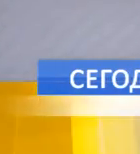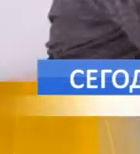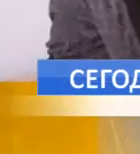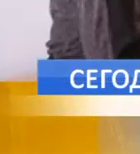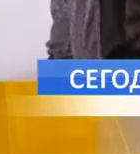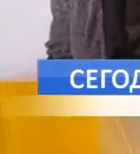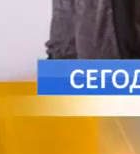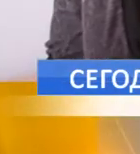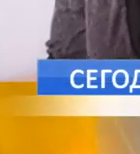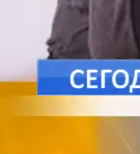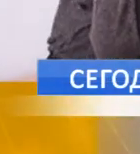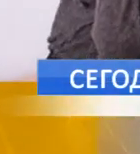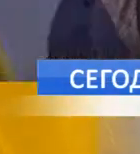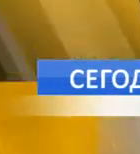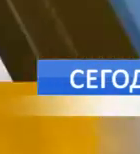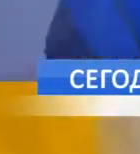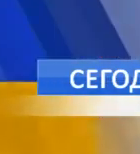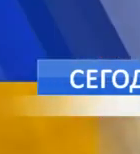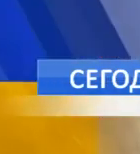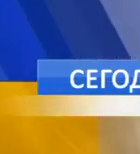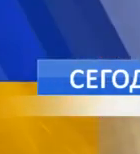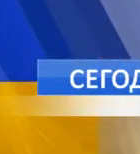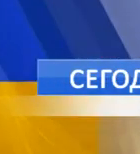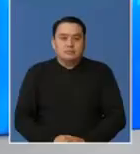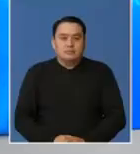предупредить, чем вылечить, говорят специалисты.